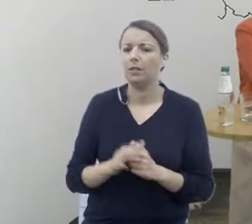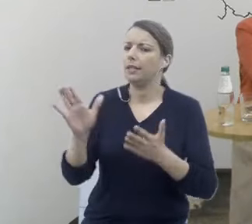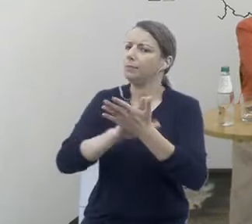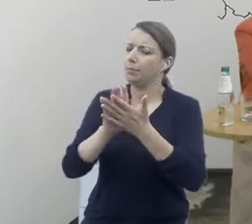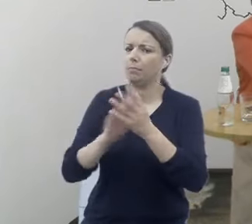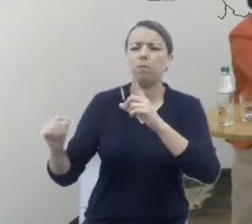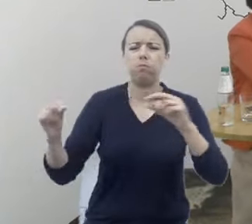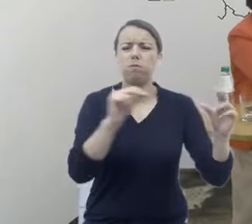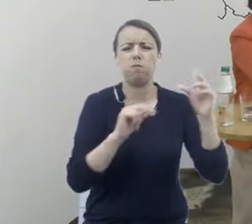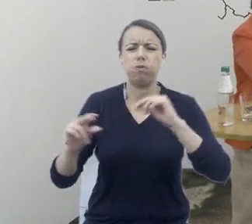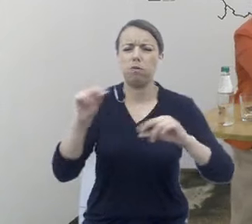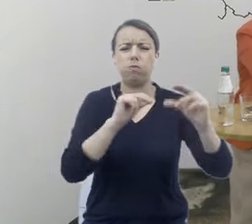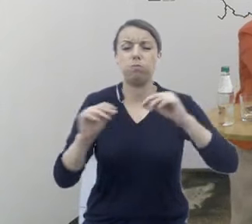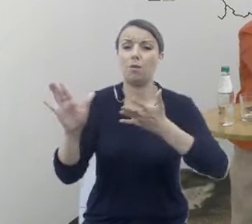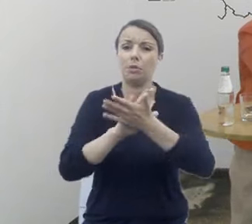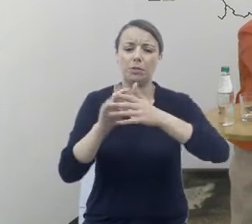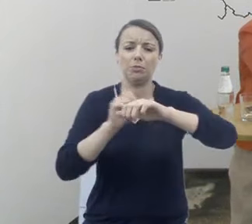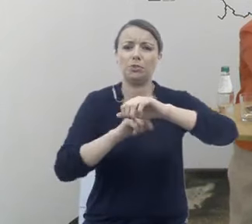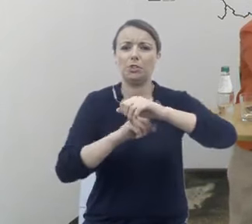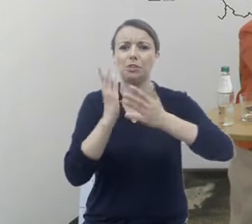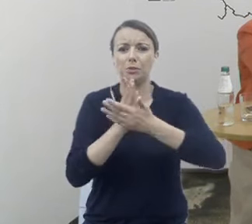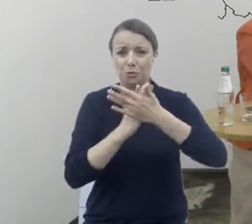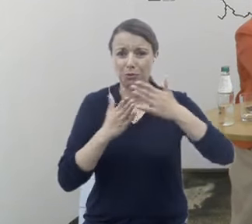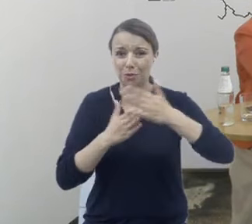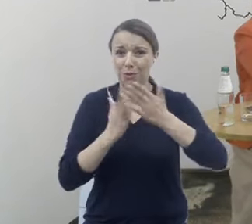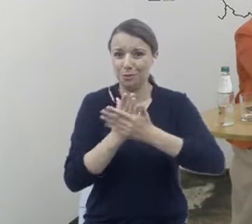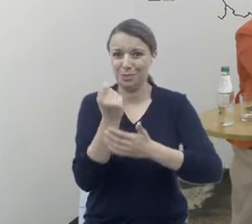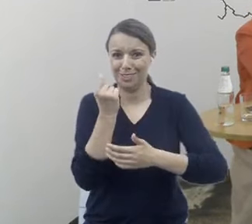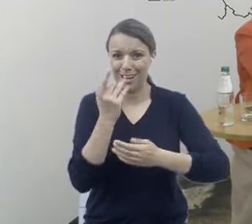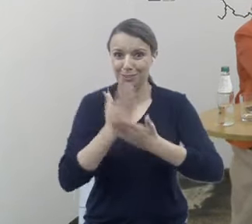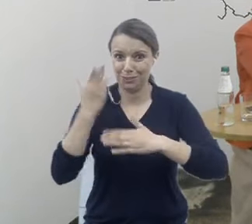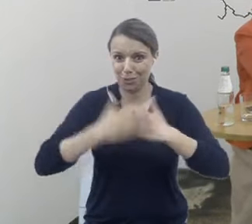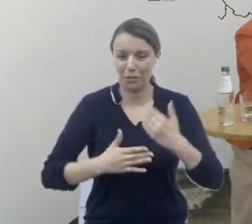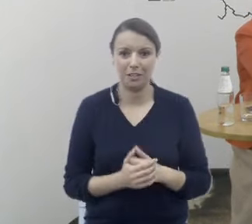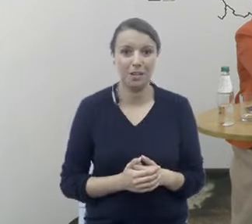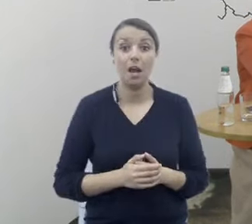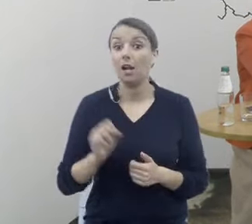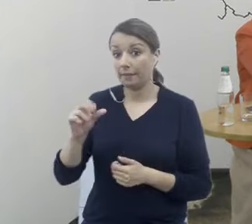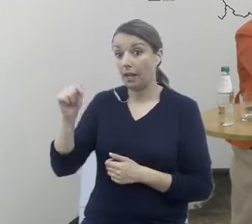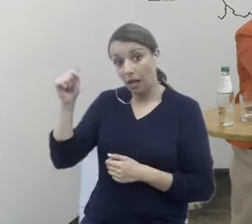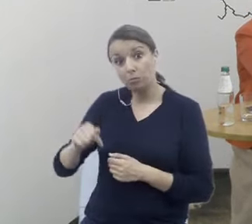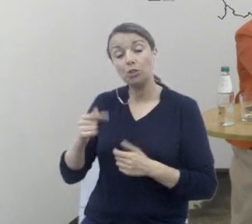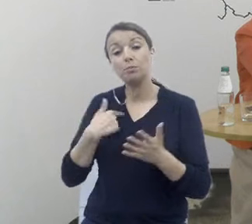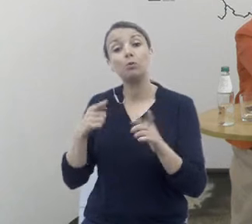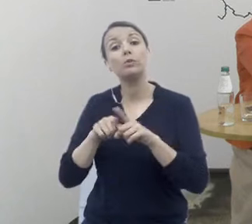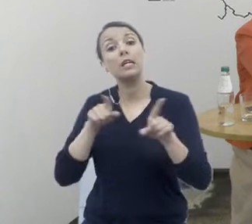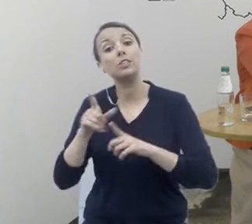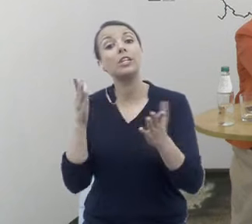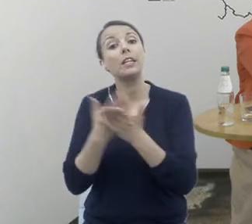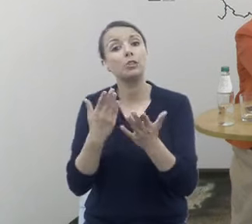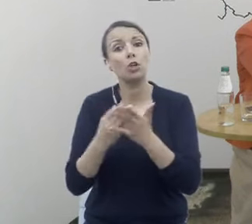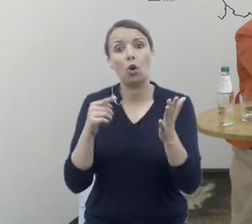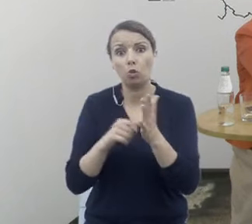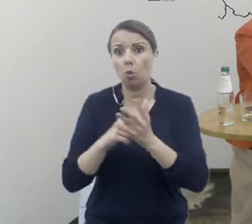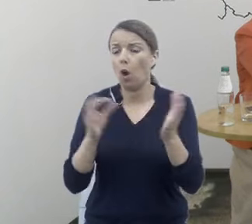kończyć, lat, po pierwsze. A nie obecnej, tak? Ale to, i teraz rozróżnijmy. Uważam, ja mówię, że dlaczego to wywołało taki rezonans